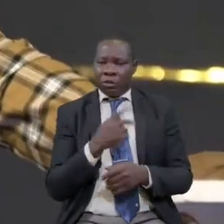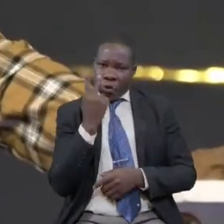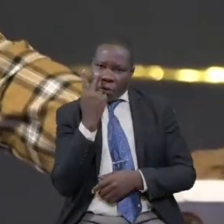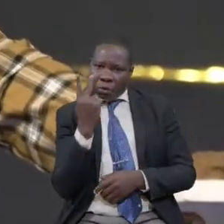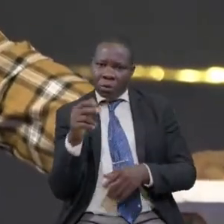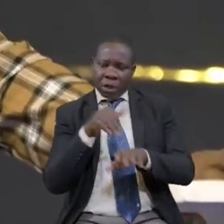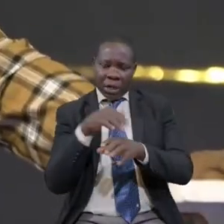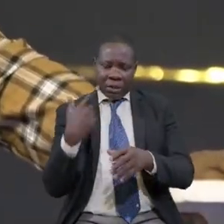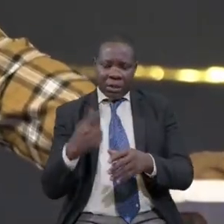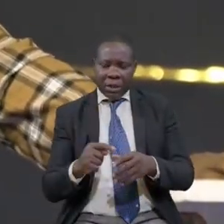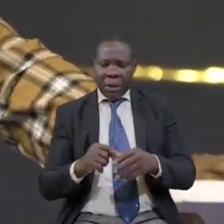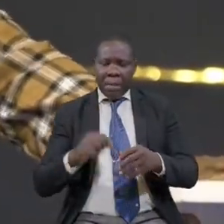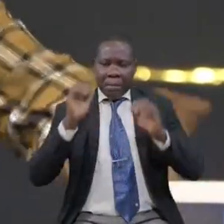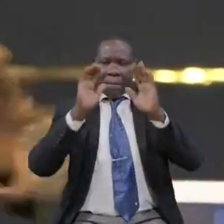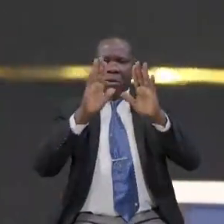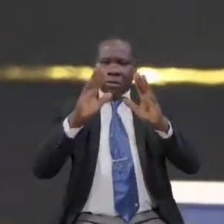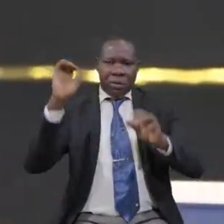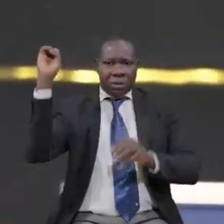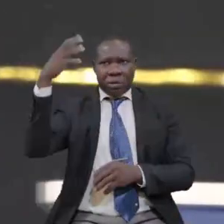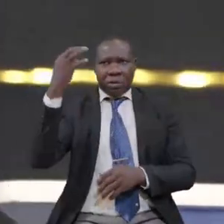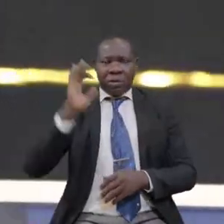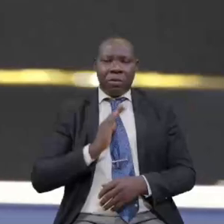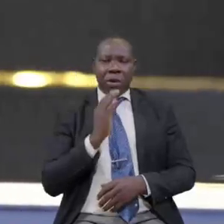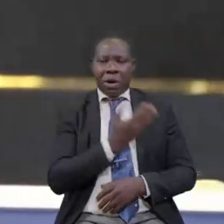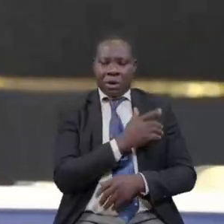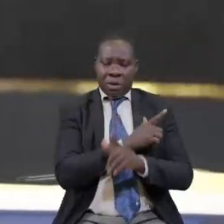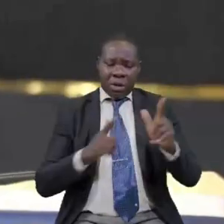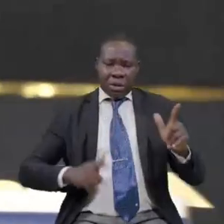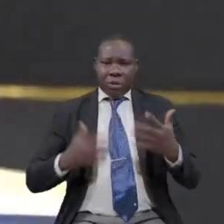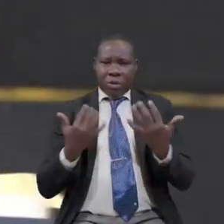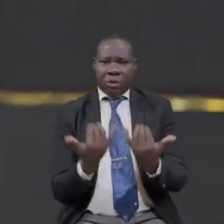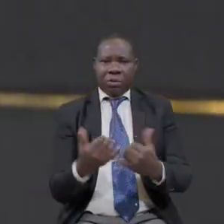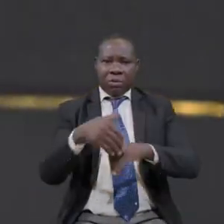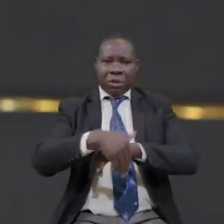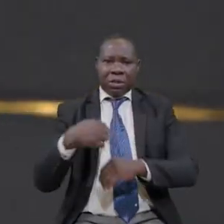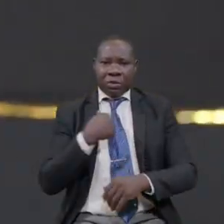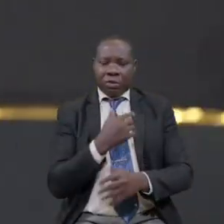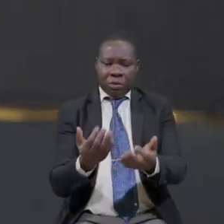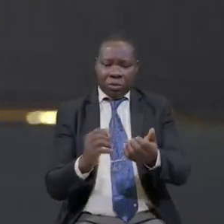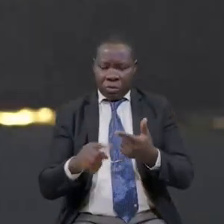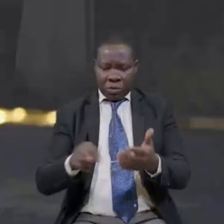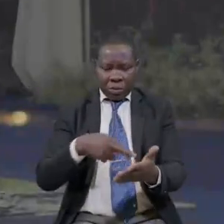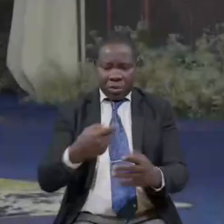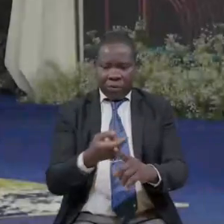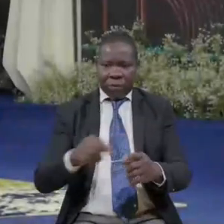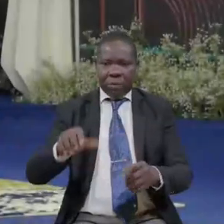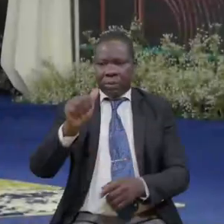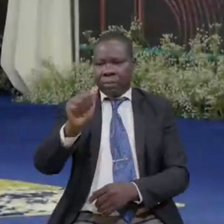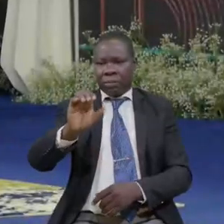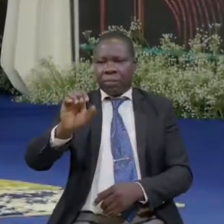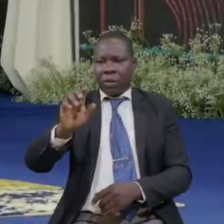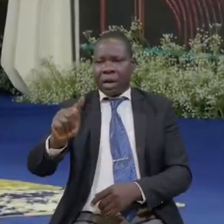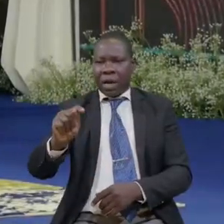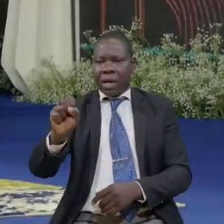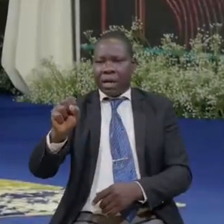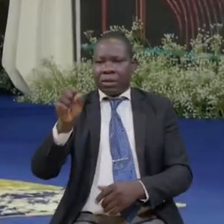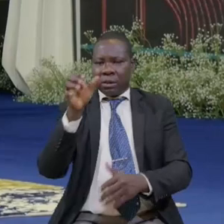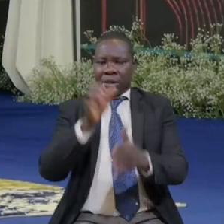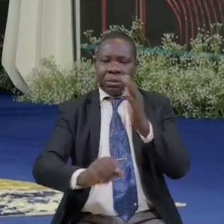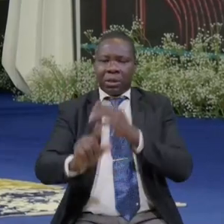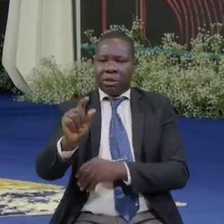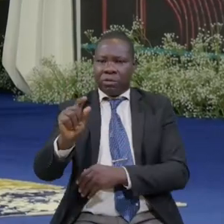grâce merveilleuse de notre Seigneur ce jour, nous allons voir Actes au chapitre 20. Nous